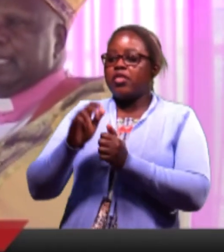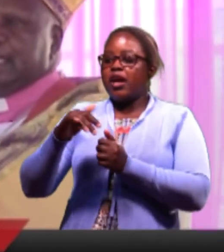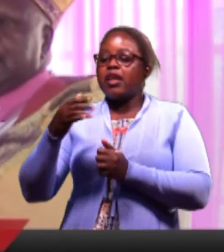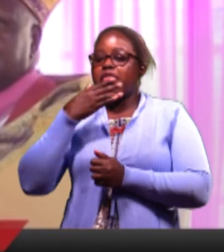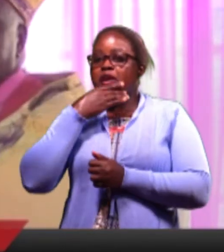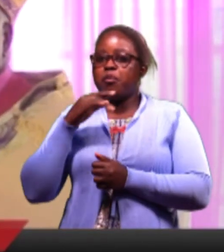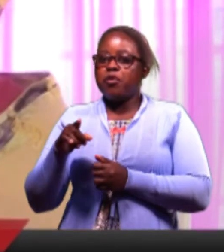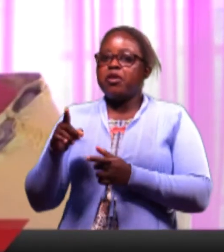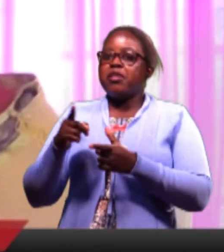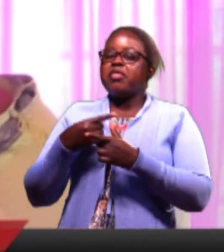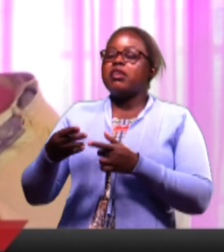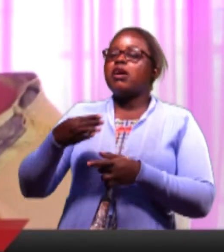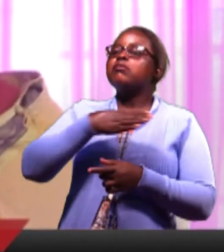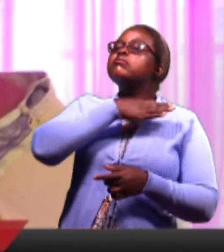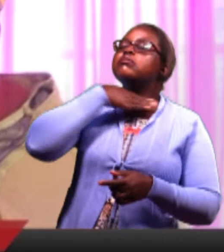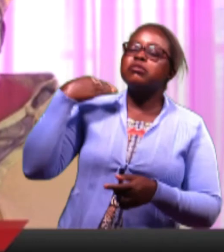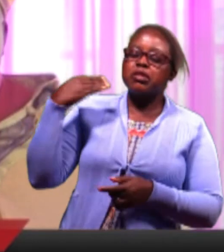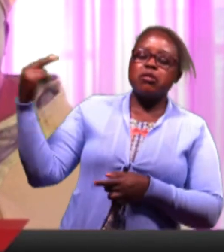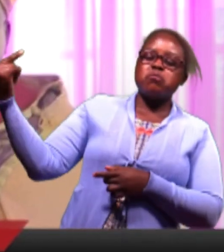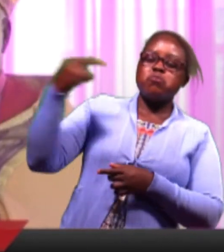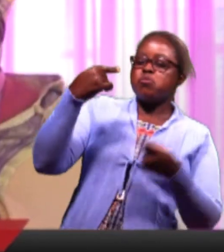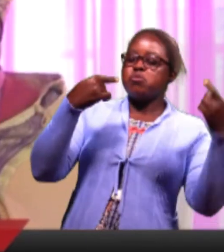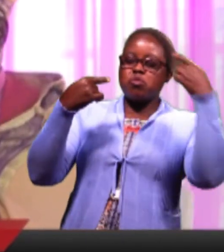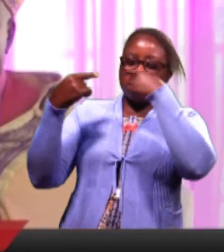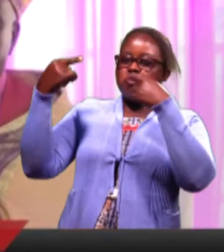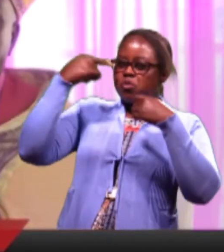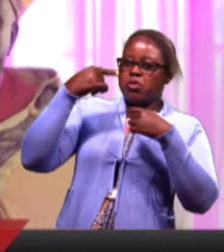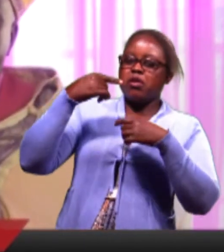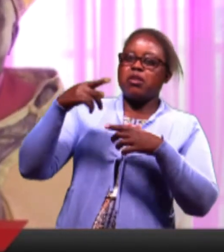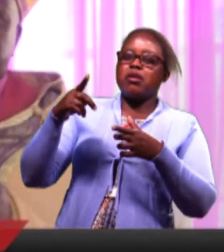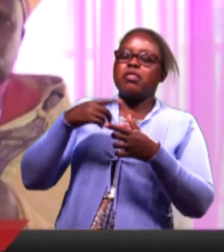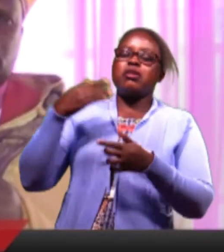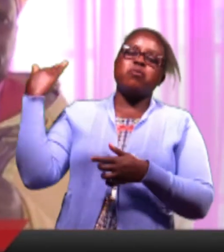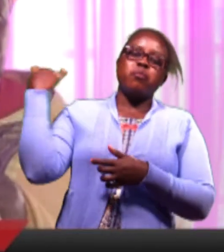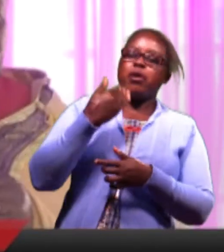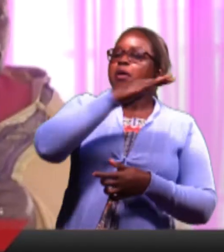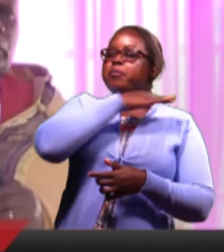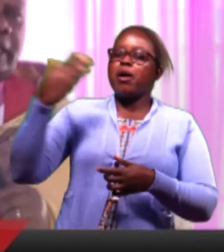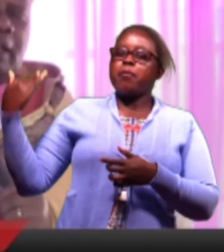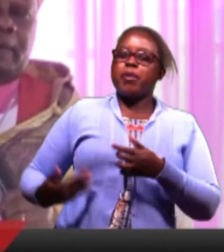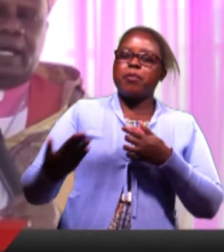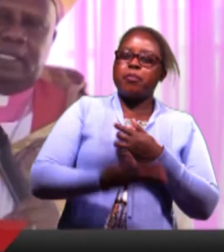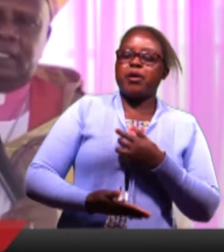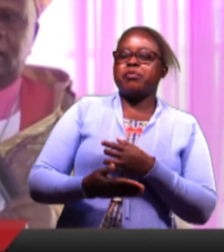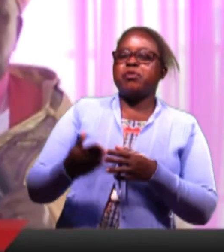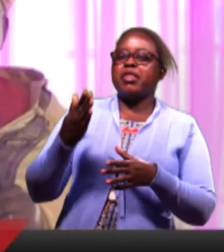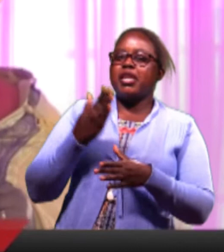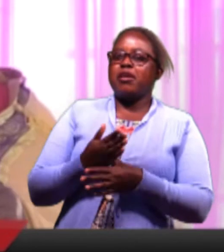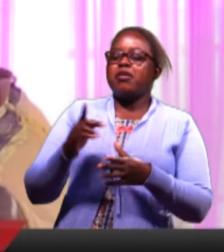mwingine alikachinja, akakatokoa macho, akakadunga visu kila